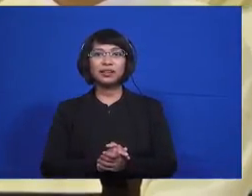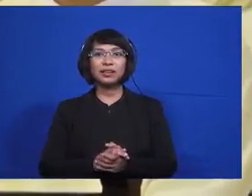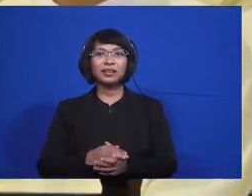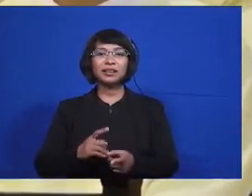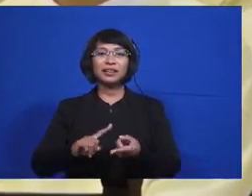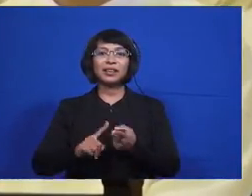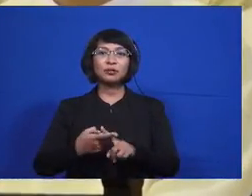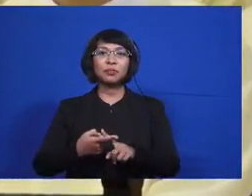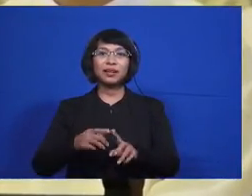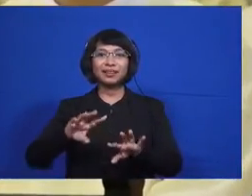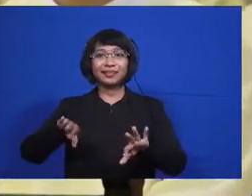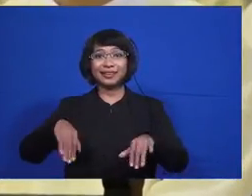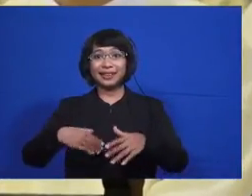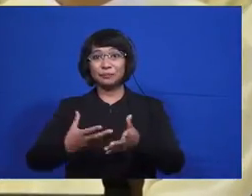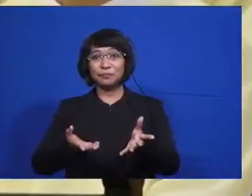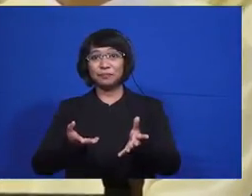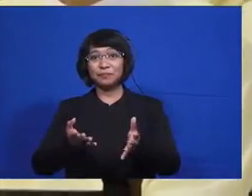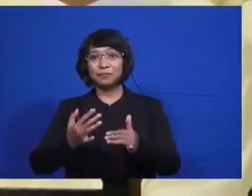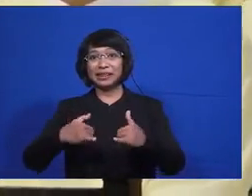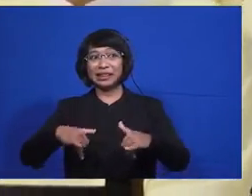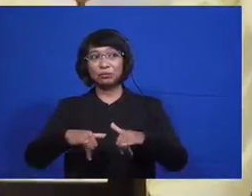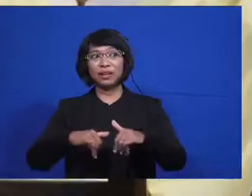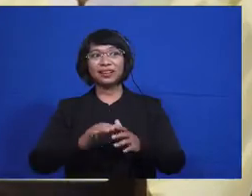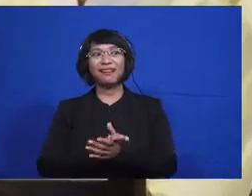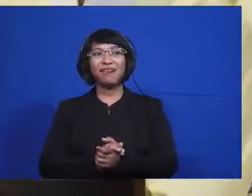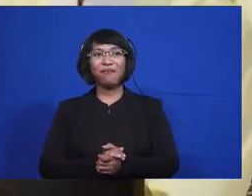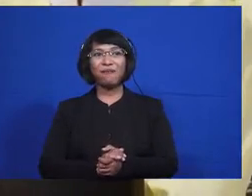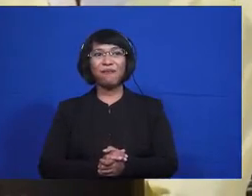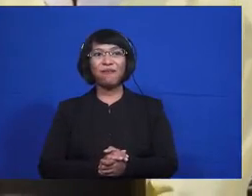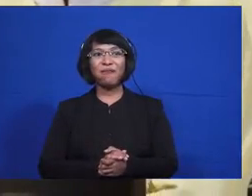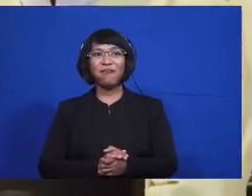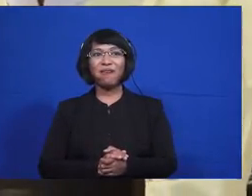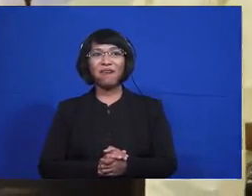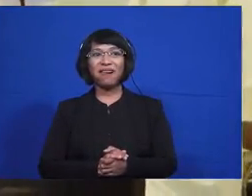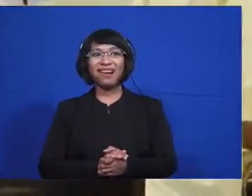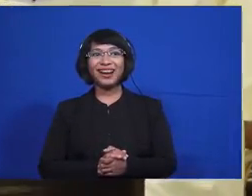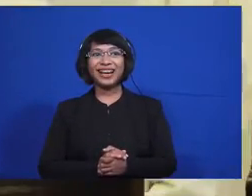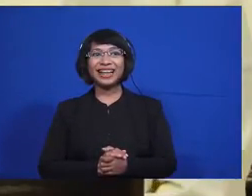bersama. Gulang-gulung tahu ya Romo ya?